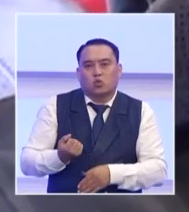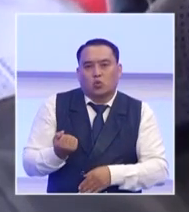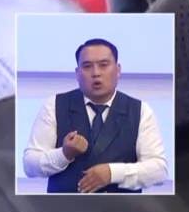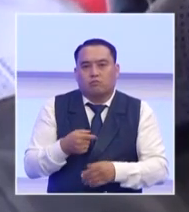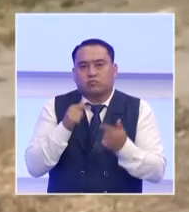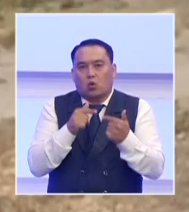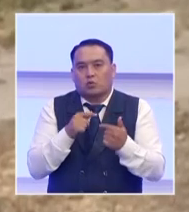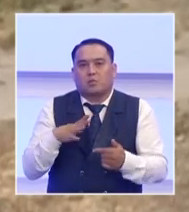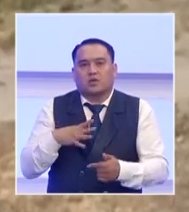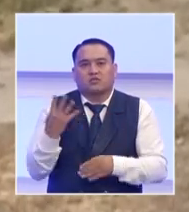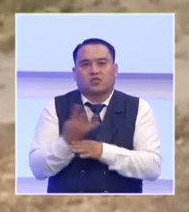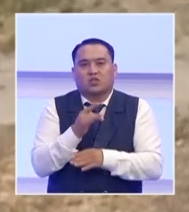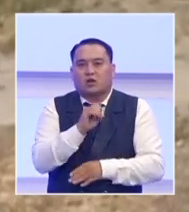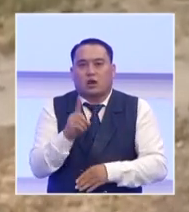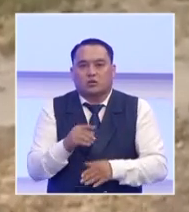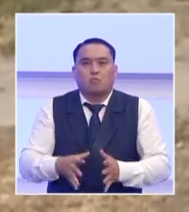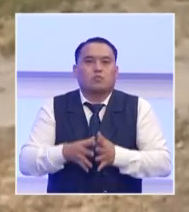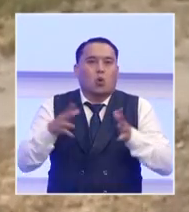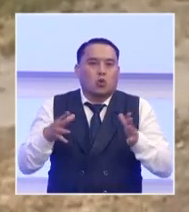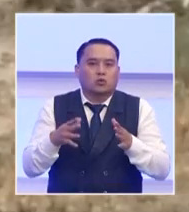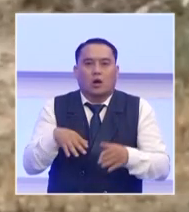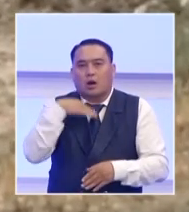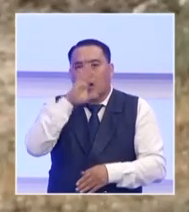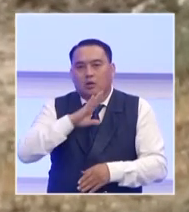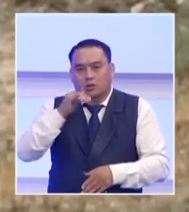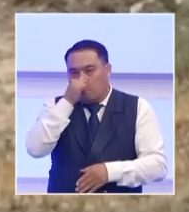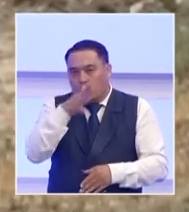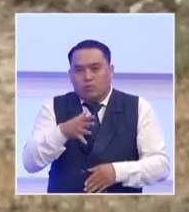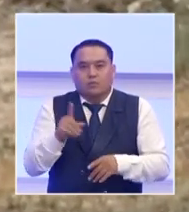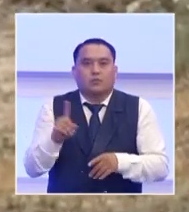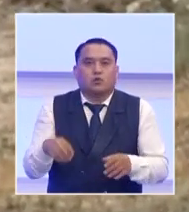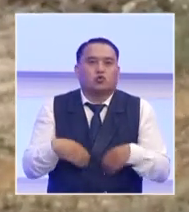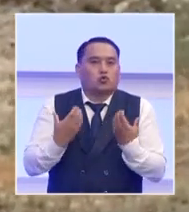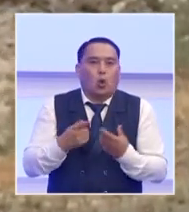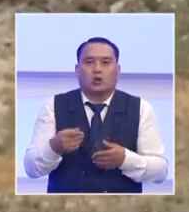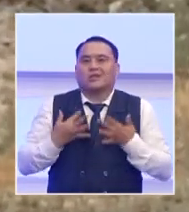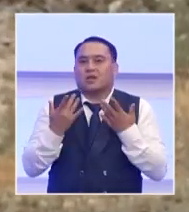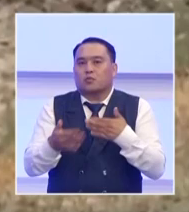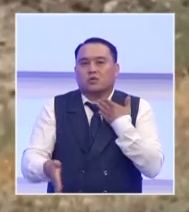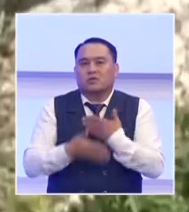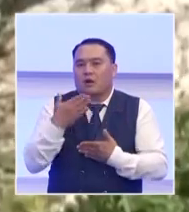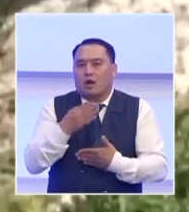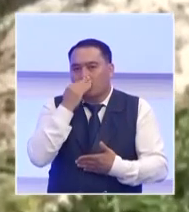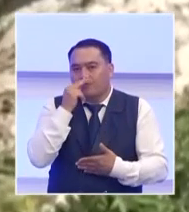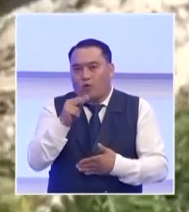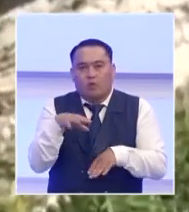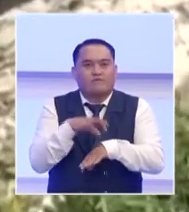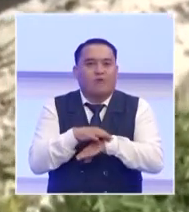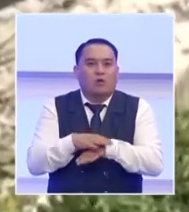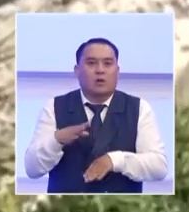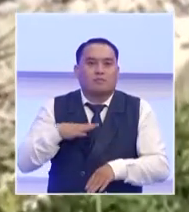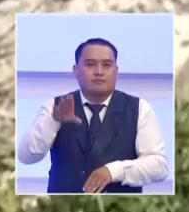противников стала в четыре раза больше родители не могут оправиться от шока требует наказать виновных по факту смерти